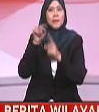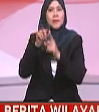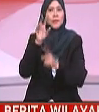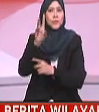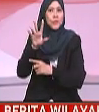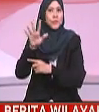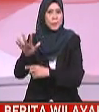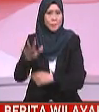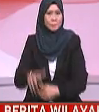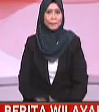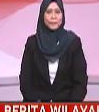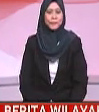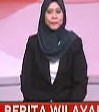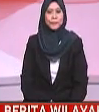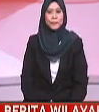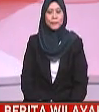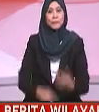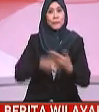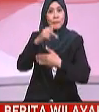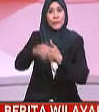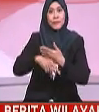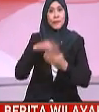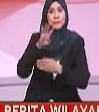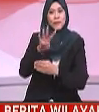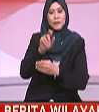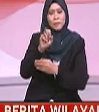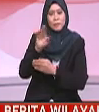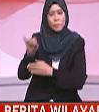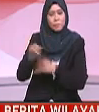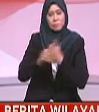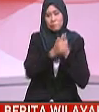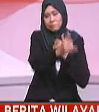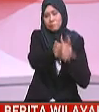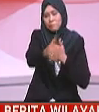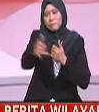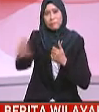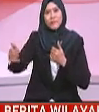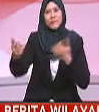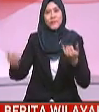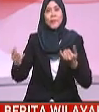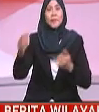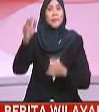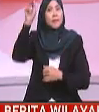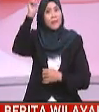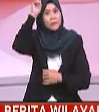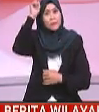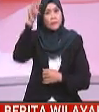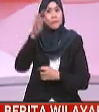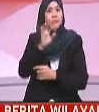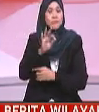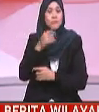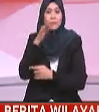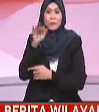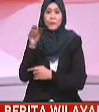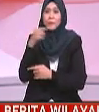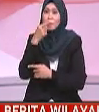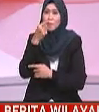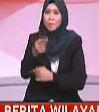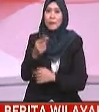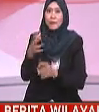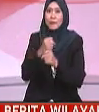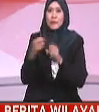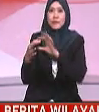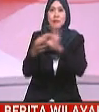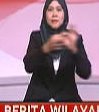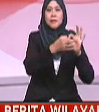ke-75. Program 4 siri ziarah ini, kata pengarah RTM Kelantan Wan Azhan Wan Hamad, mendapat